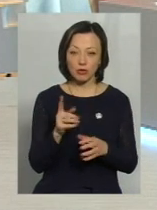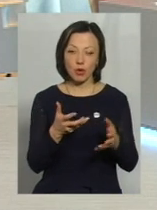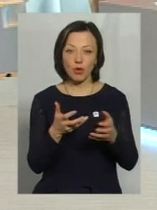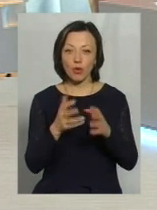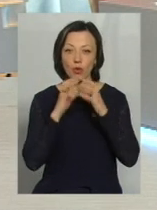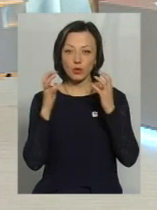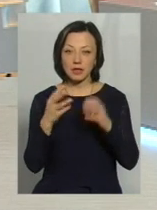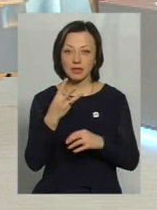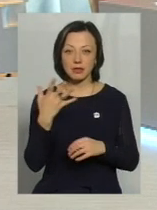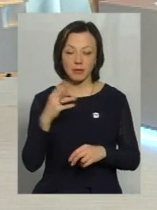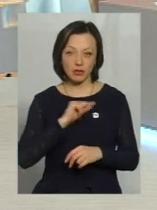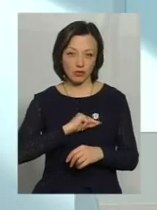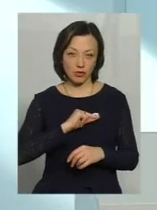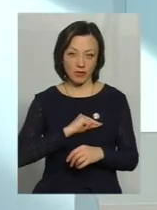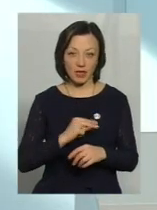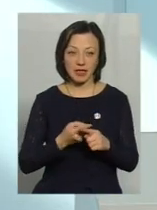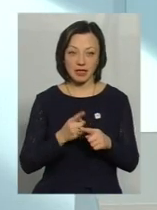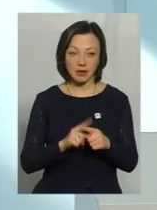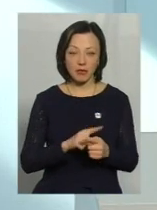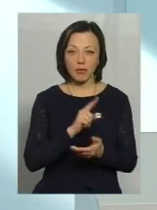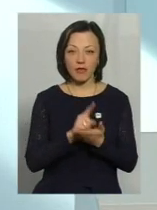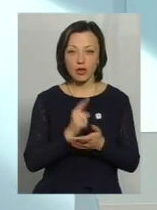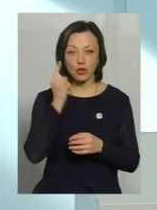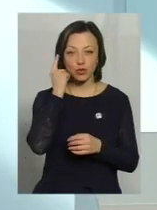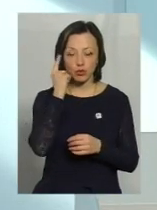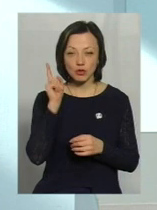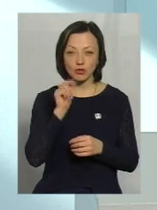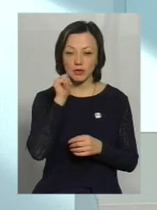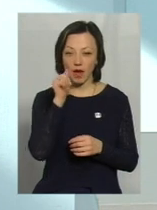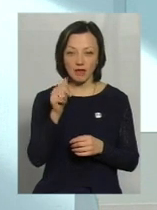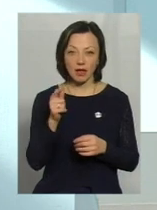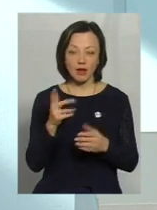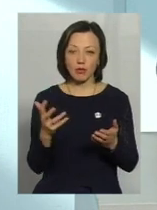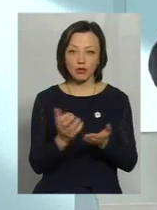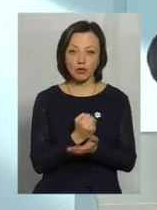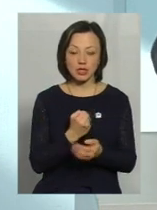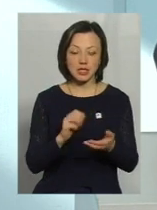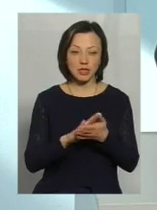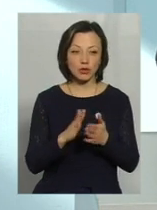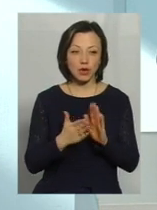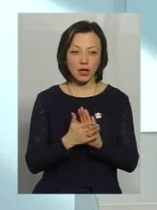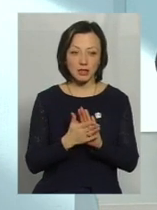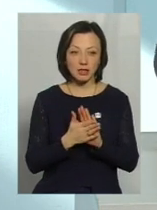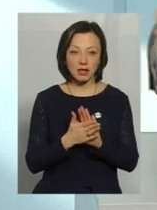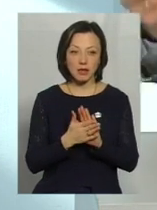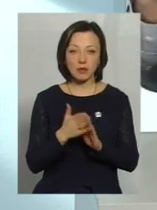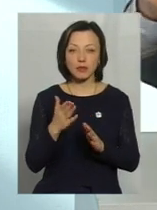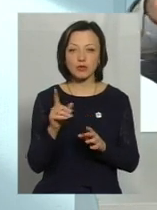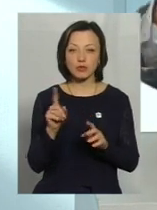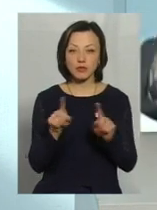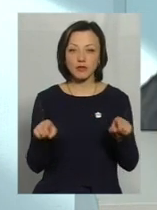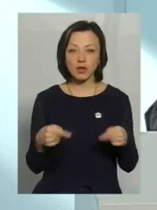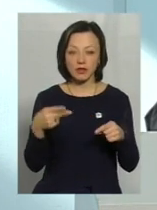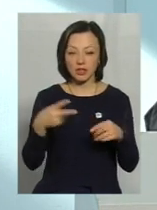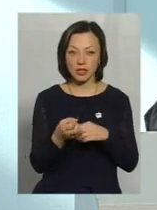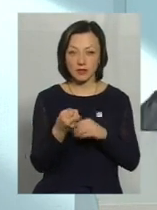отримувати 35 чоловік. І от ми повинні думати, щоб завтра не получалися та й підґрунтя, які створилися